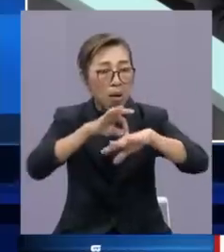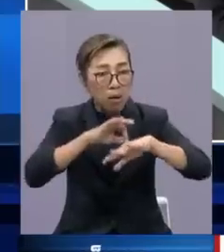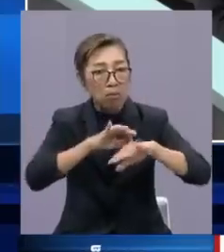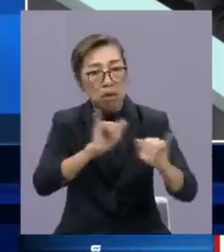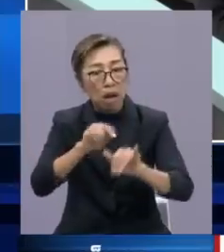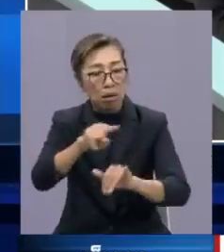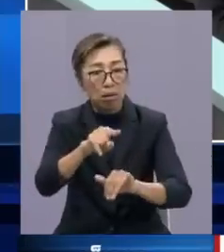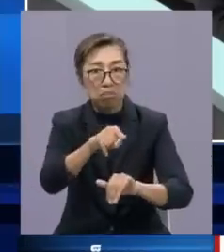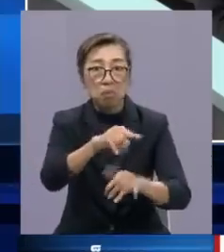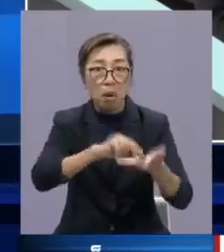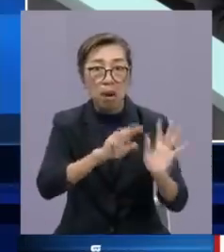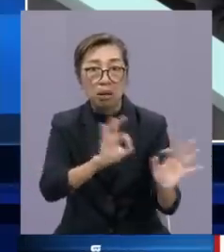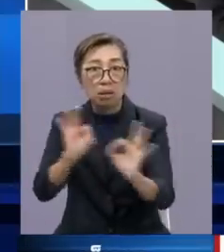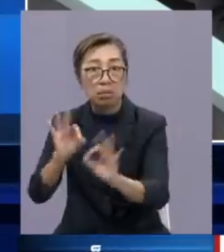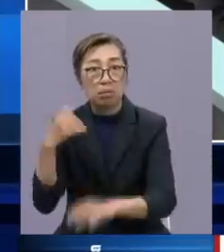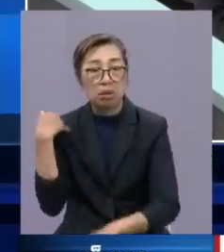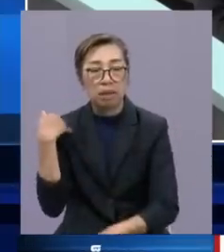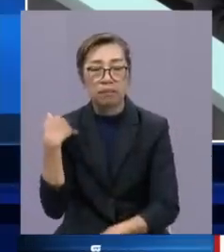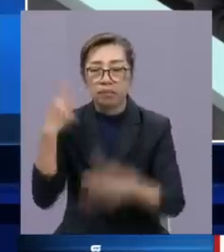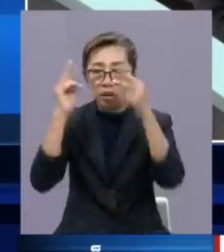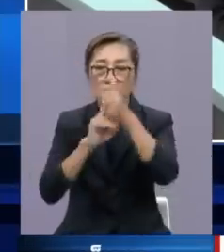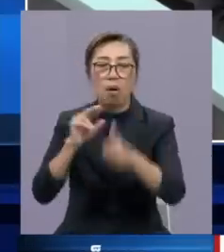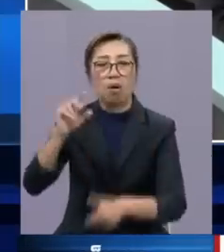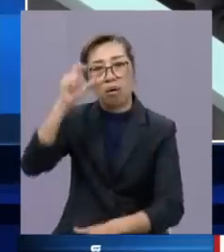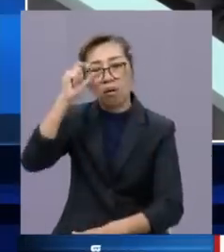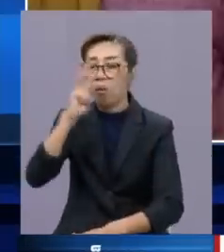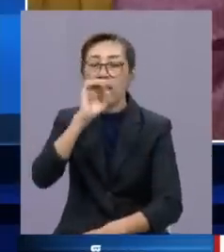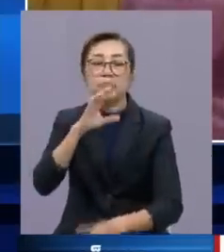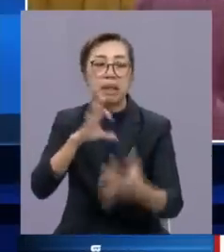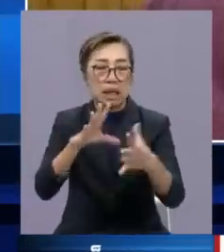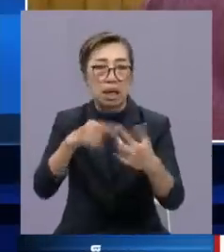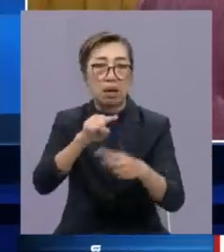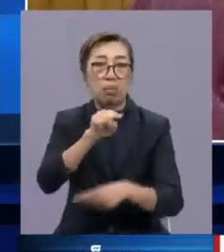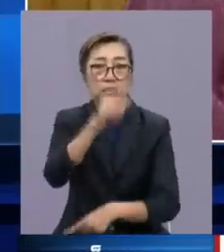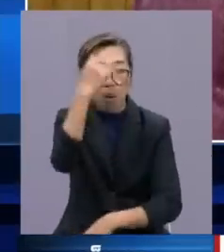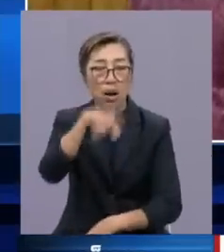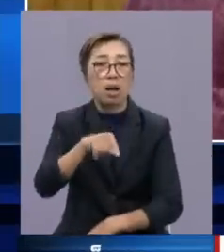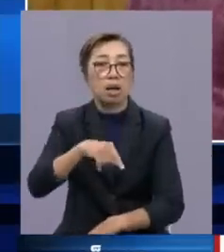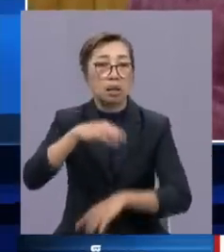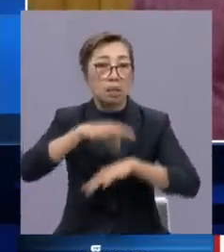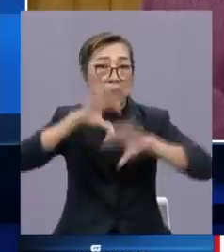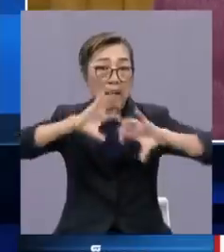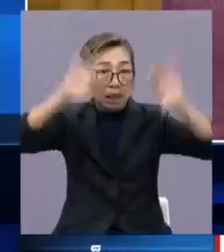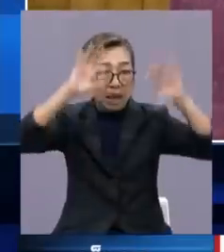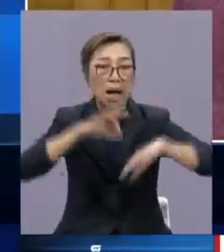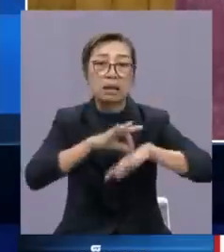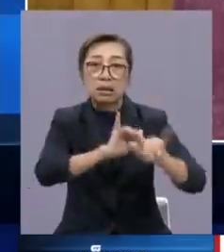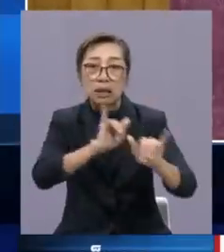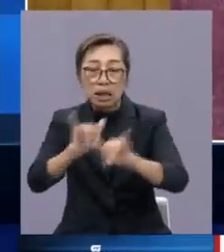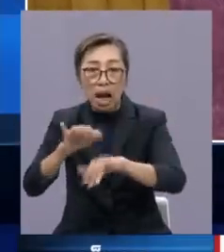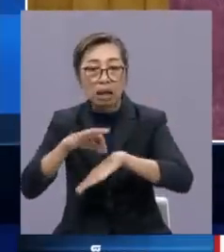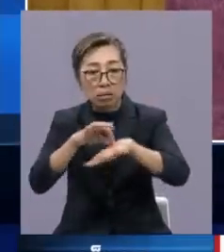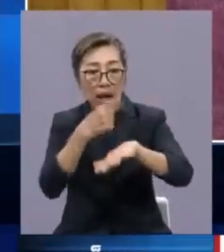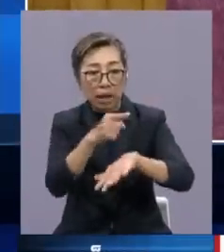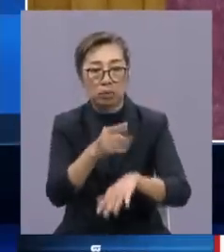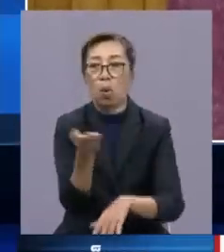ว่าไม่มีการยืดเยื้อถึงอย่างไรการแต่งตั้งข้าราชการระดับสูงก็ต้องขอกกต.และกกต.ก็ไม่อนุมัติมาแล้วหลายรอบเอ